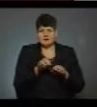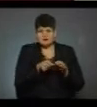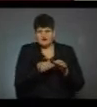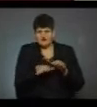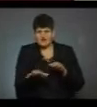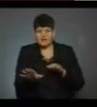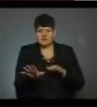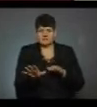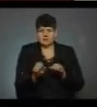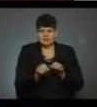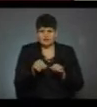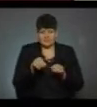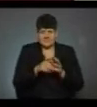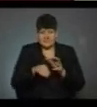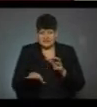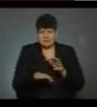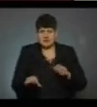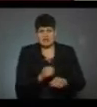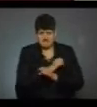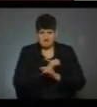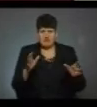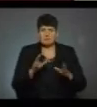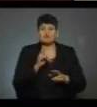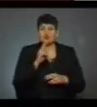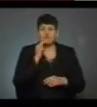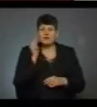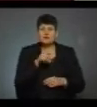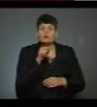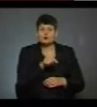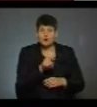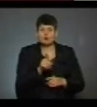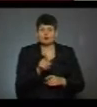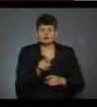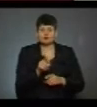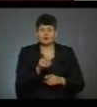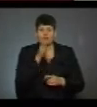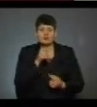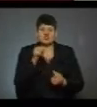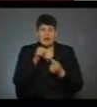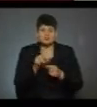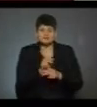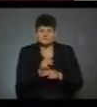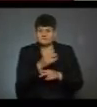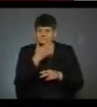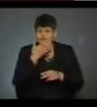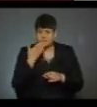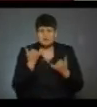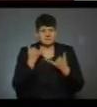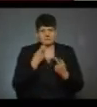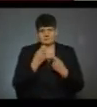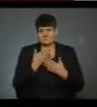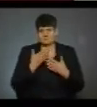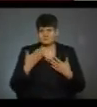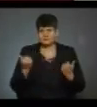труби через щілини в ґрунті та вибухнув. Хто винен в тому, що трубу вчасно не відремонтували, наразі в поліції не кажуть.